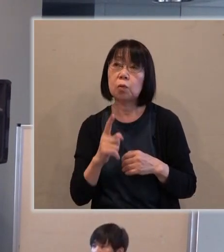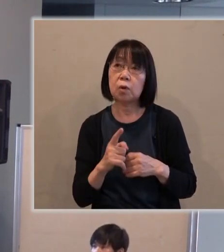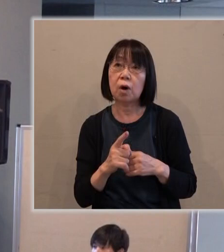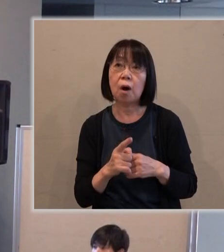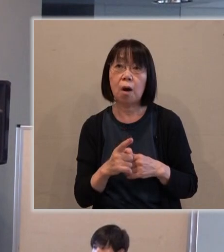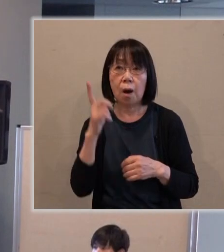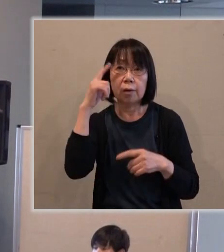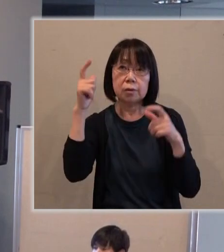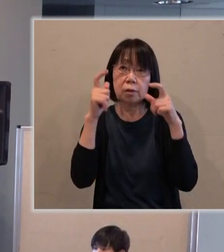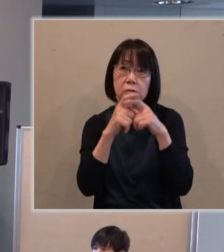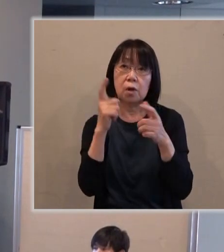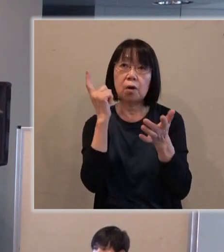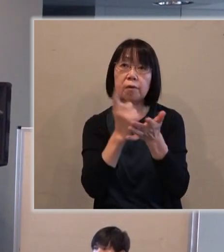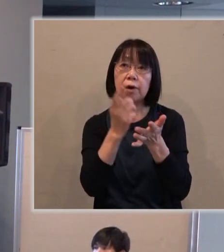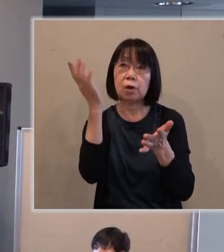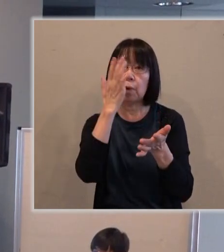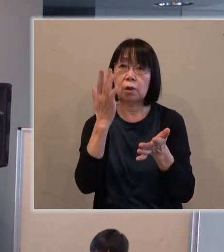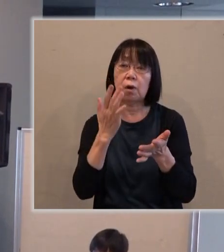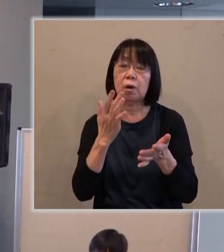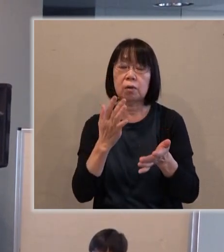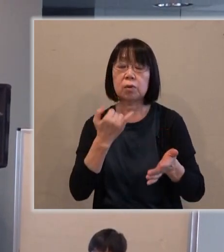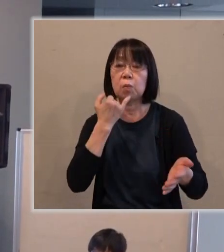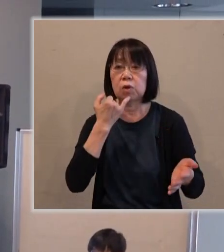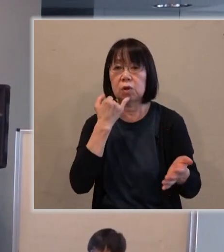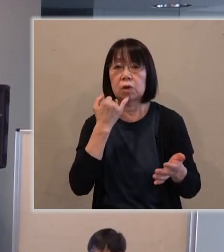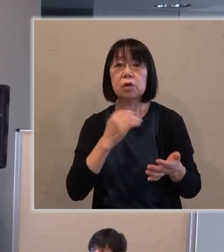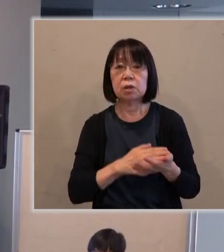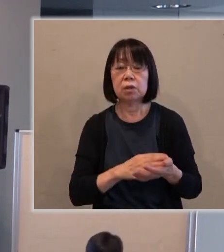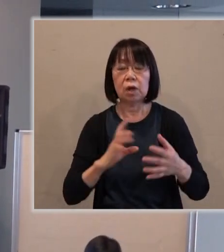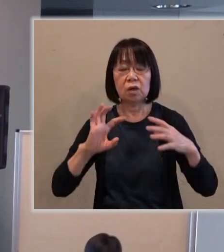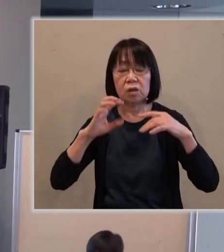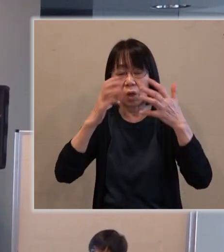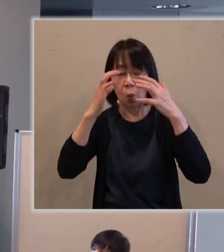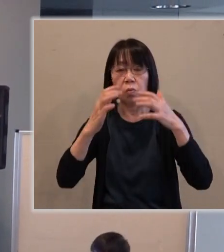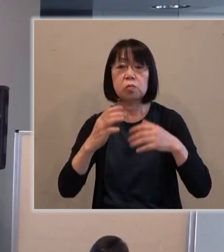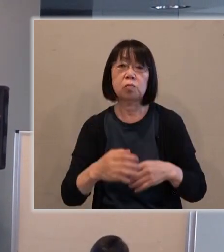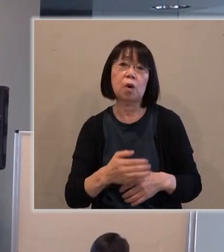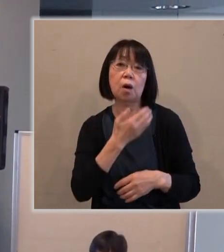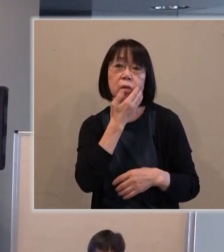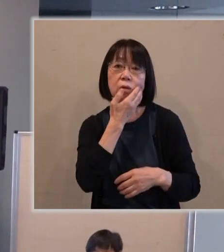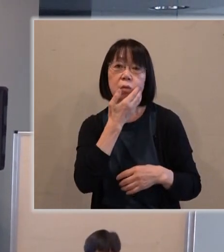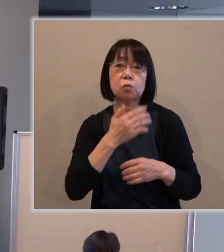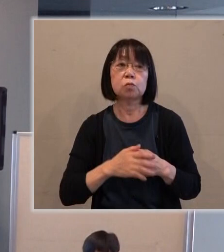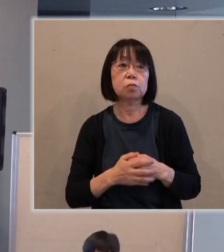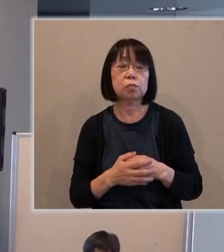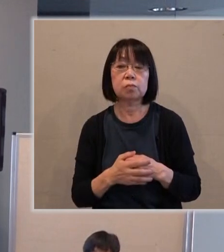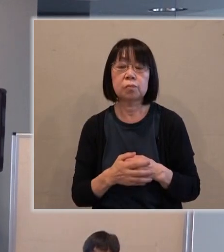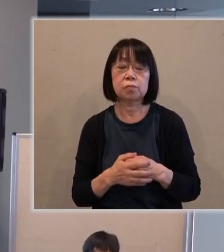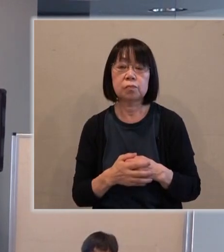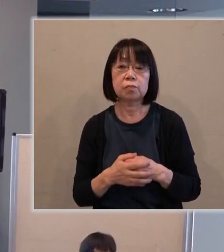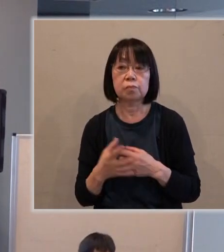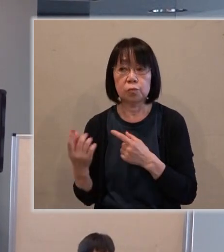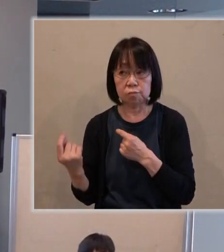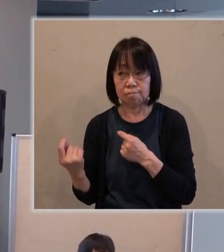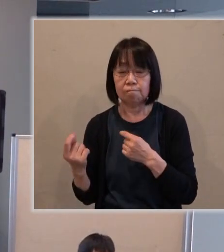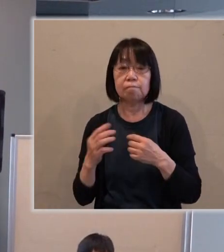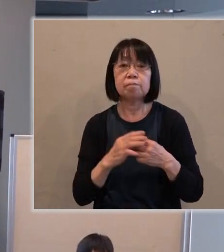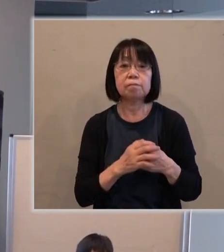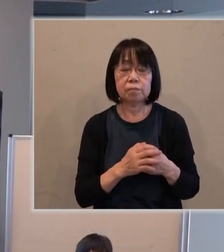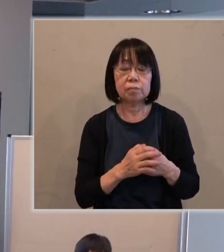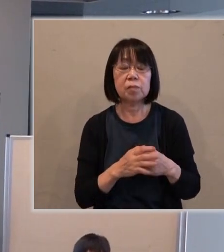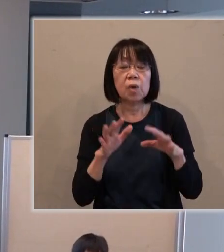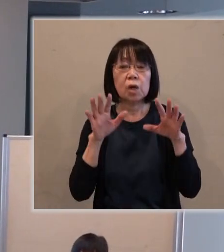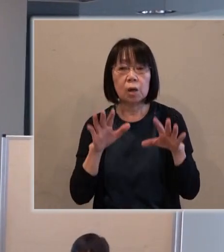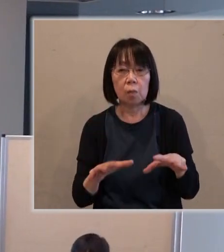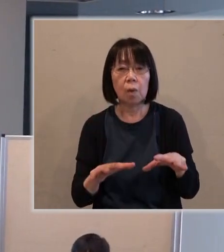賛成だけじゃなくて別に いいと思うんですよ。議論されることが大事ってことですよね。でそれを意味で言うと、今確かに